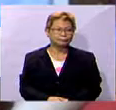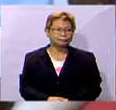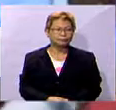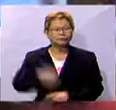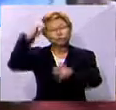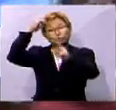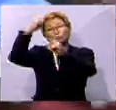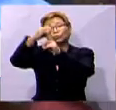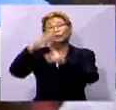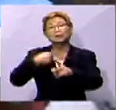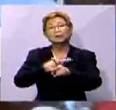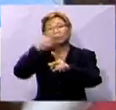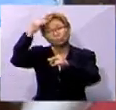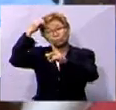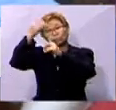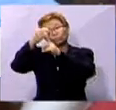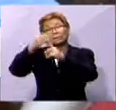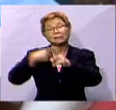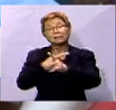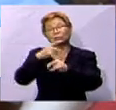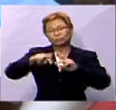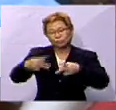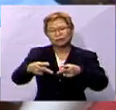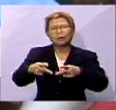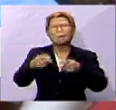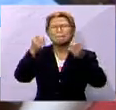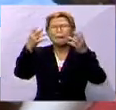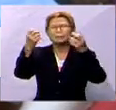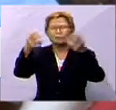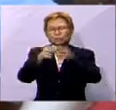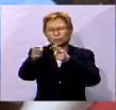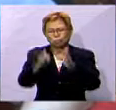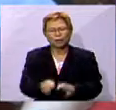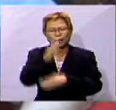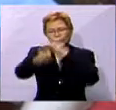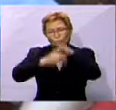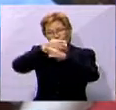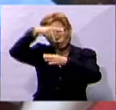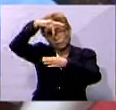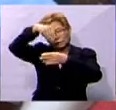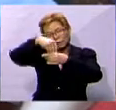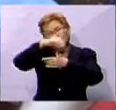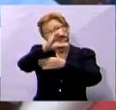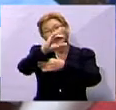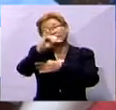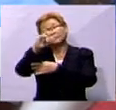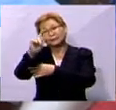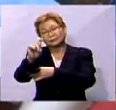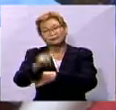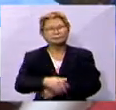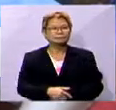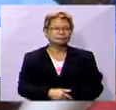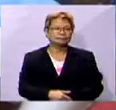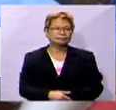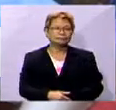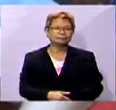Tujuan kita adalah untuk melahirkan lebih ramai usahawan bumi putra di dalam bidang ICT ini, di dalam